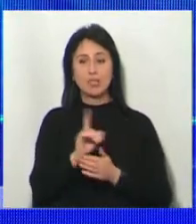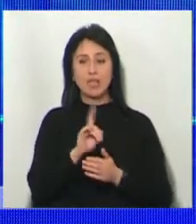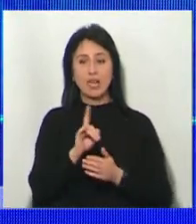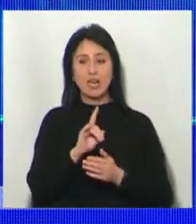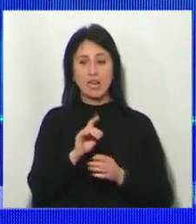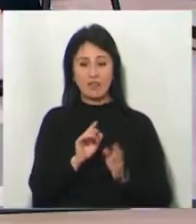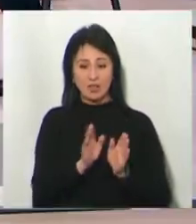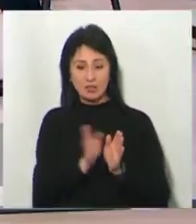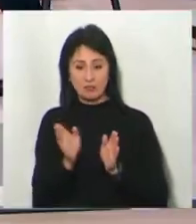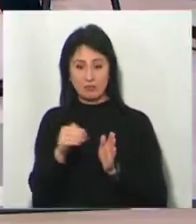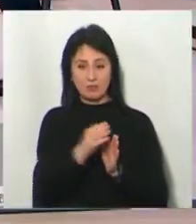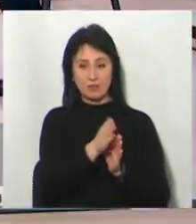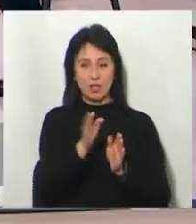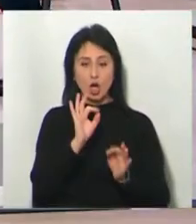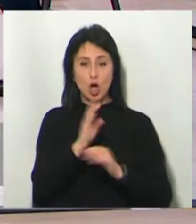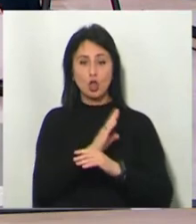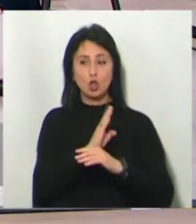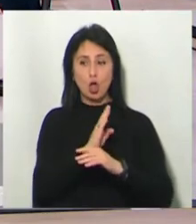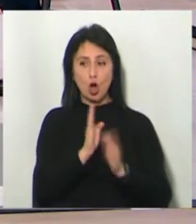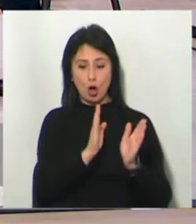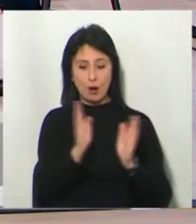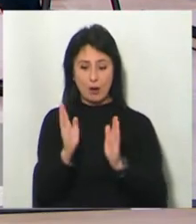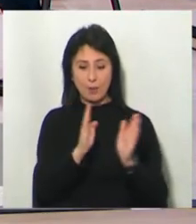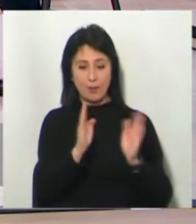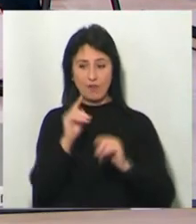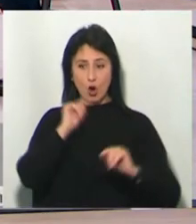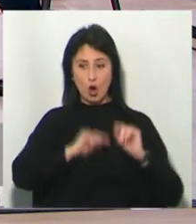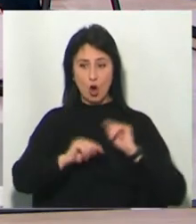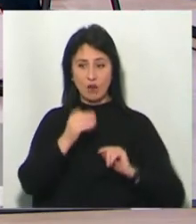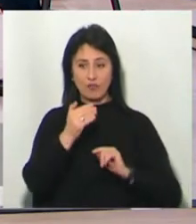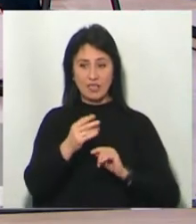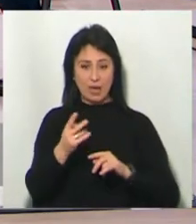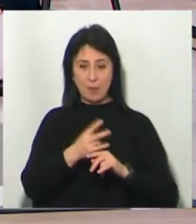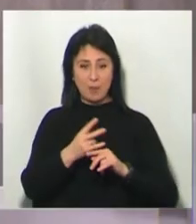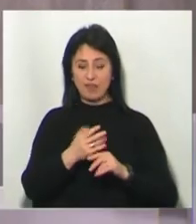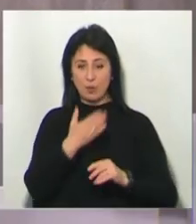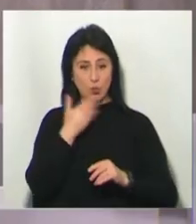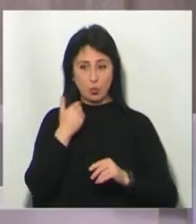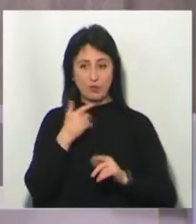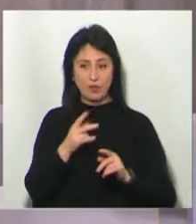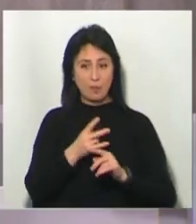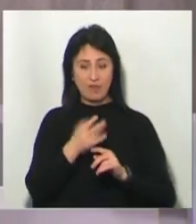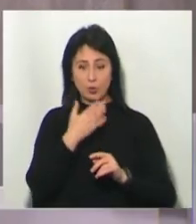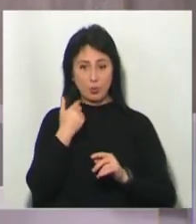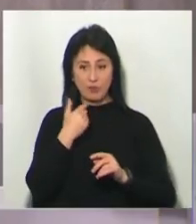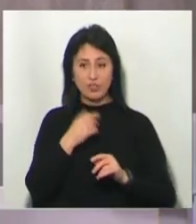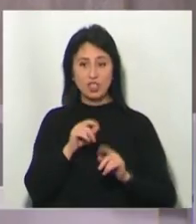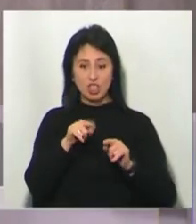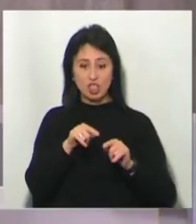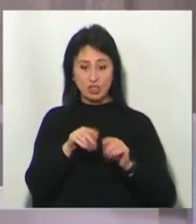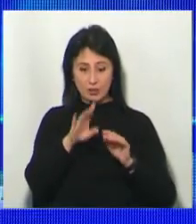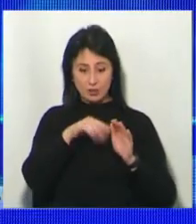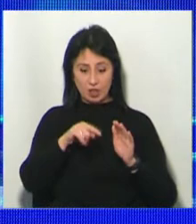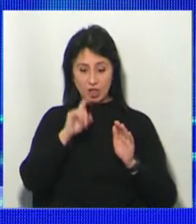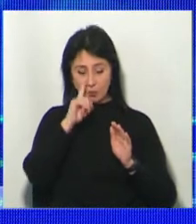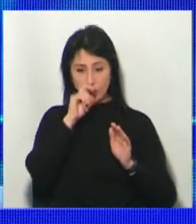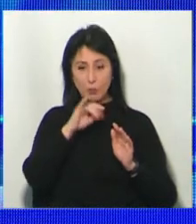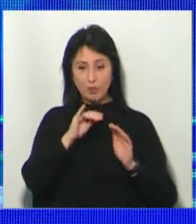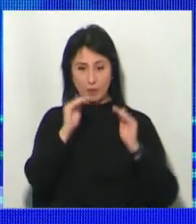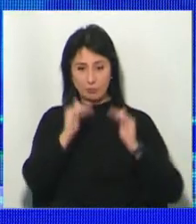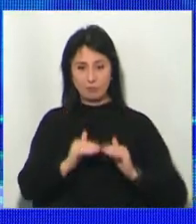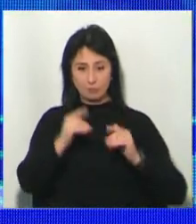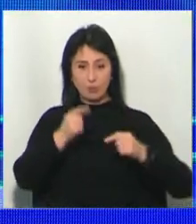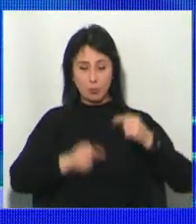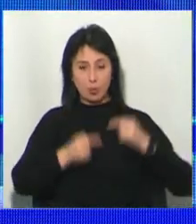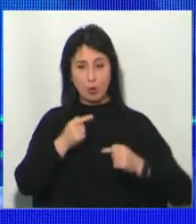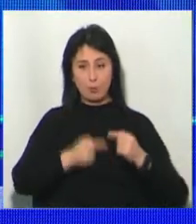გარკვეულ დიაპაზონში, ნორმის დიაპაზონში, რომელიც ორგანიზმისთვის მავნებელი არ არის, მავნე არ არის, შეინარჩუნოს შარჯავას რაოდენობა სისხლში